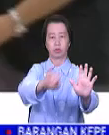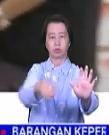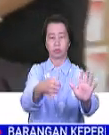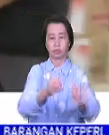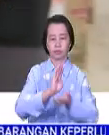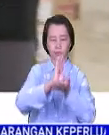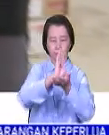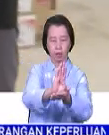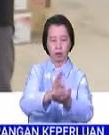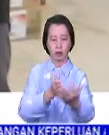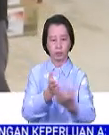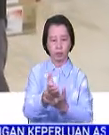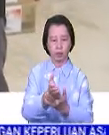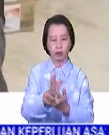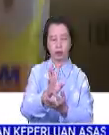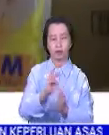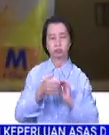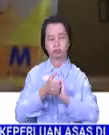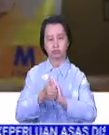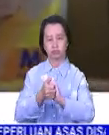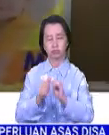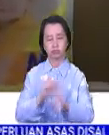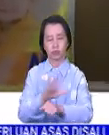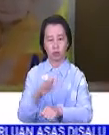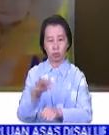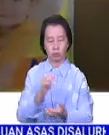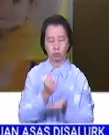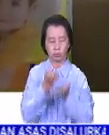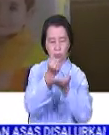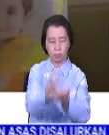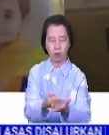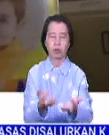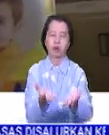RM5.3 juta bantuan melalui Musaadah COVID-19 bagi